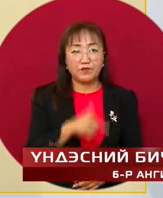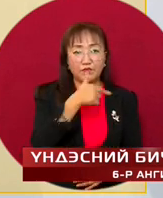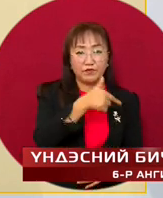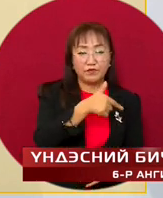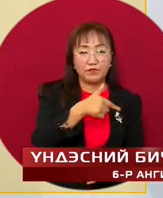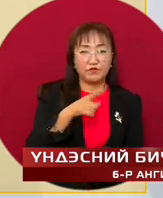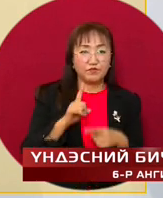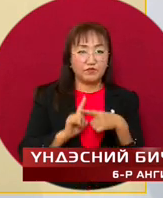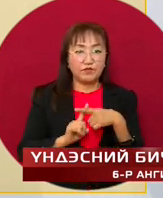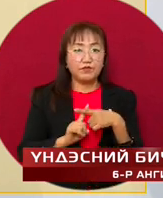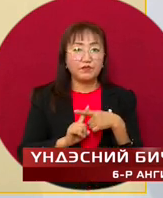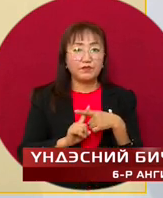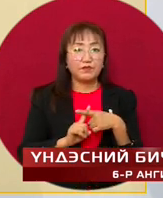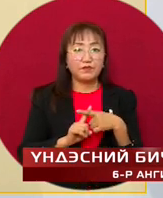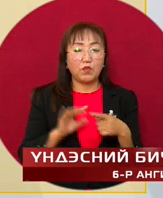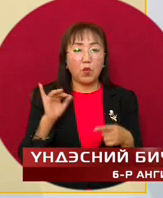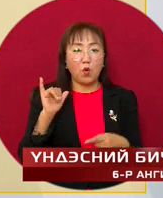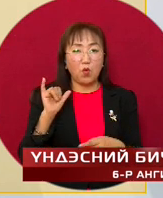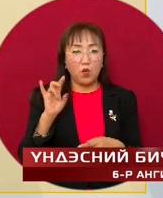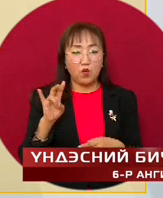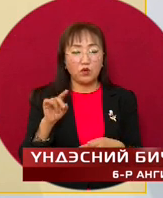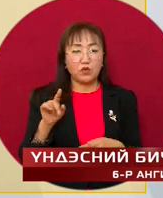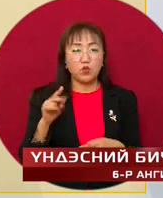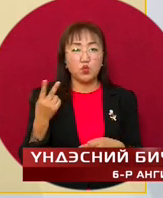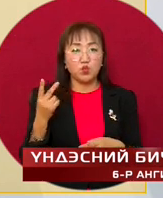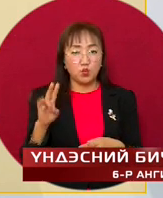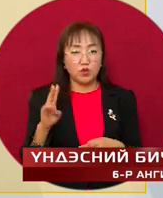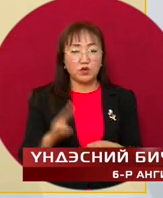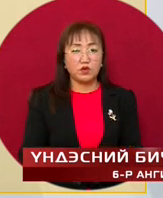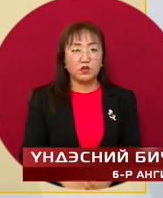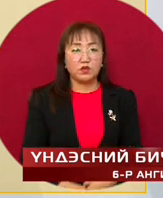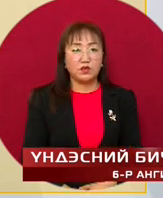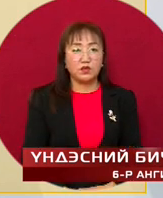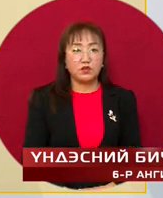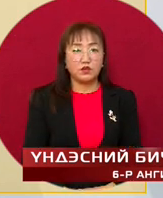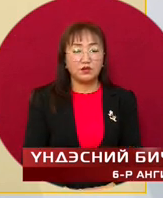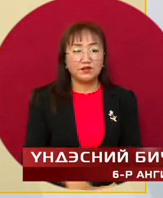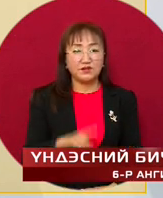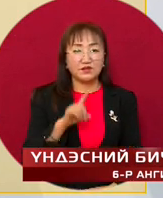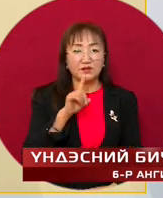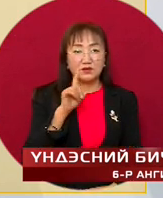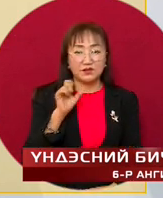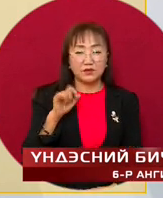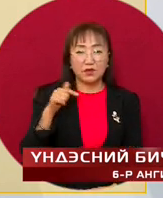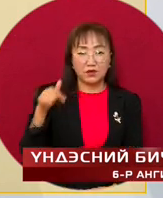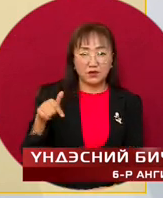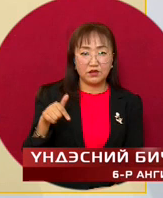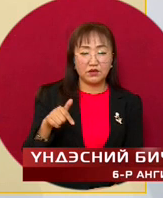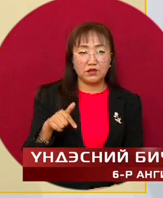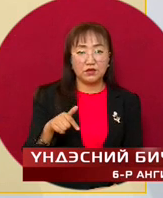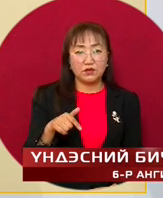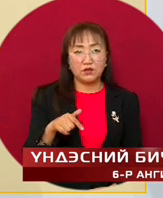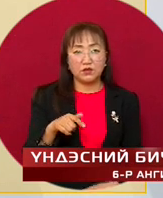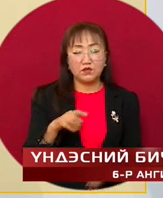үгэнд дагуулдаг ун нөхцөл. Заахын тийлгэлийн ийг нөхцөл, за